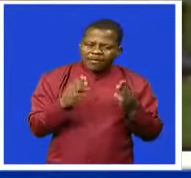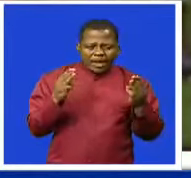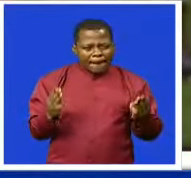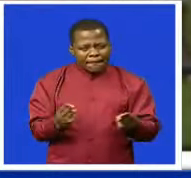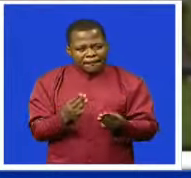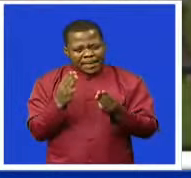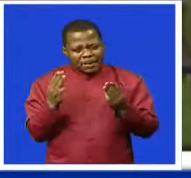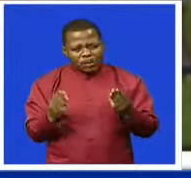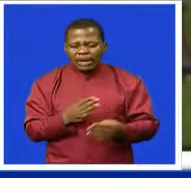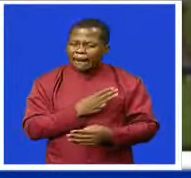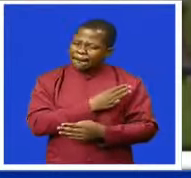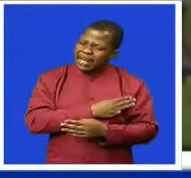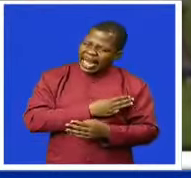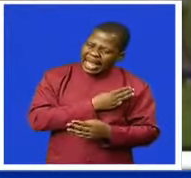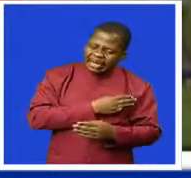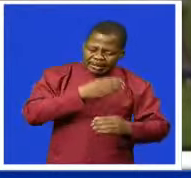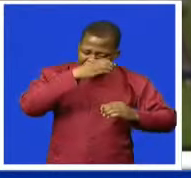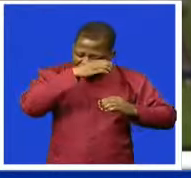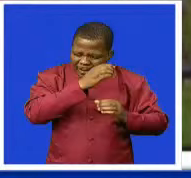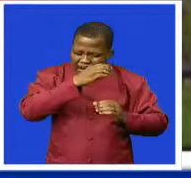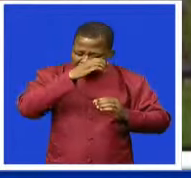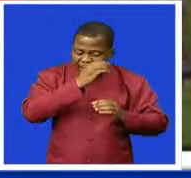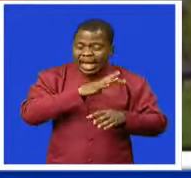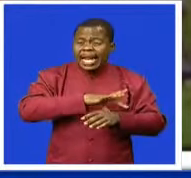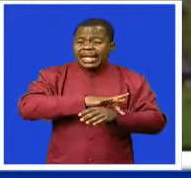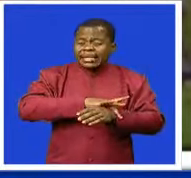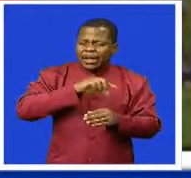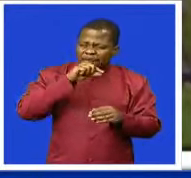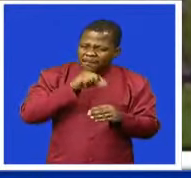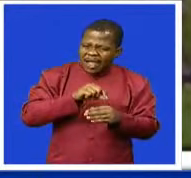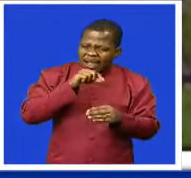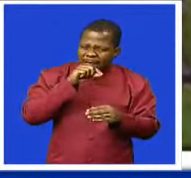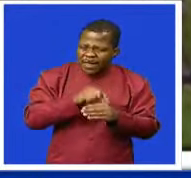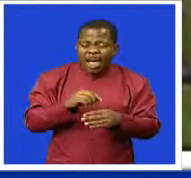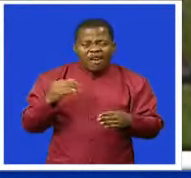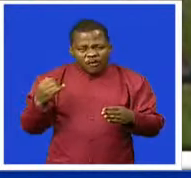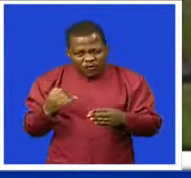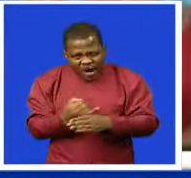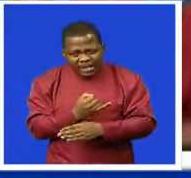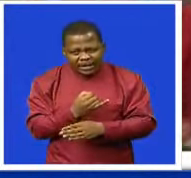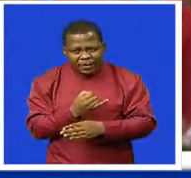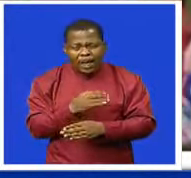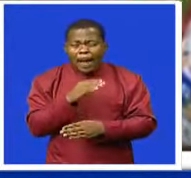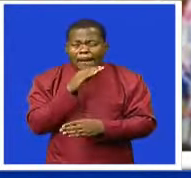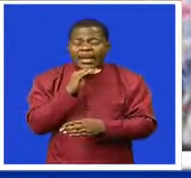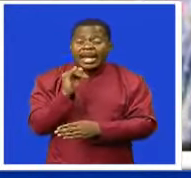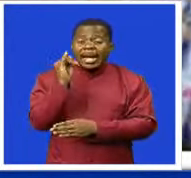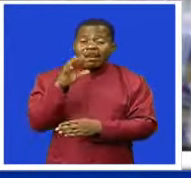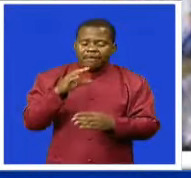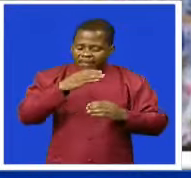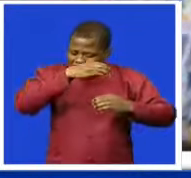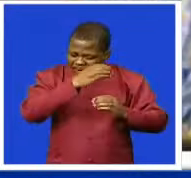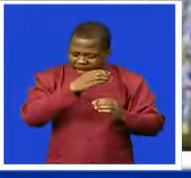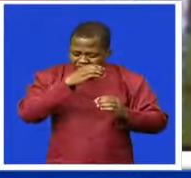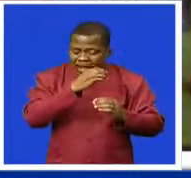njengoba lokhu kusita ngekuthi le sifo sisheshe silapheke bamfu bakhone kuphila. Tindzabeni kubika